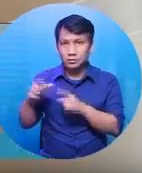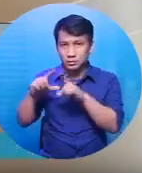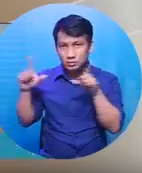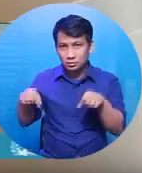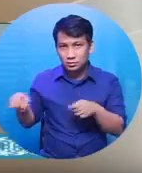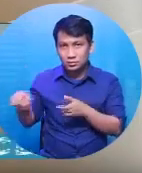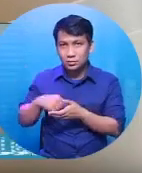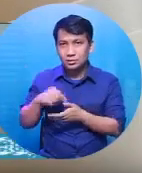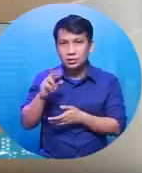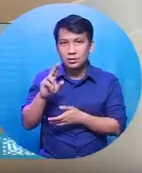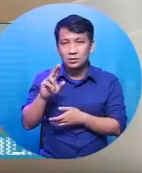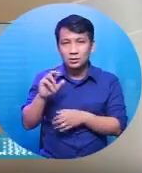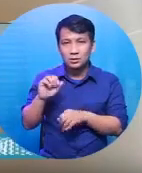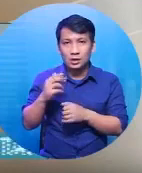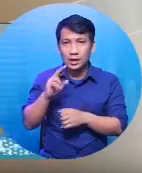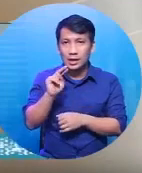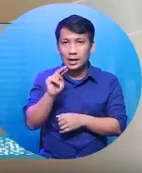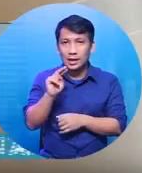Alam mo yung sabi ng unemployment check?